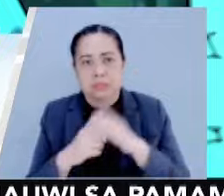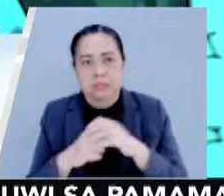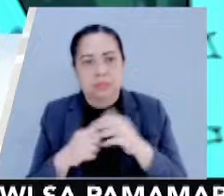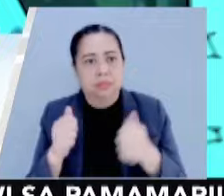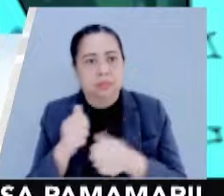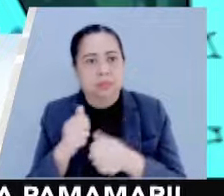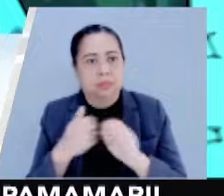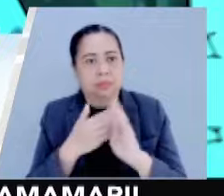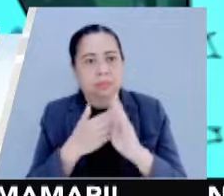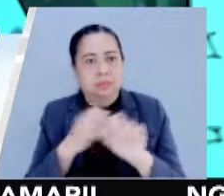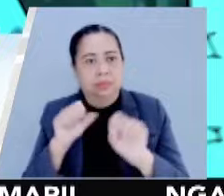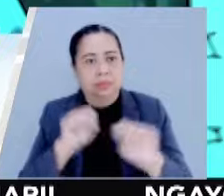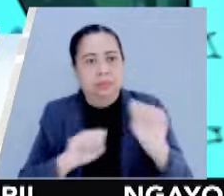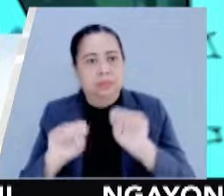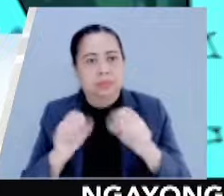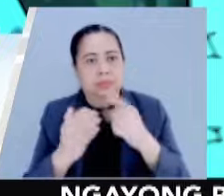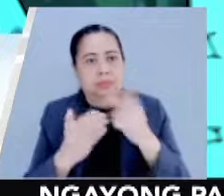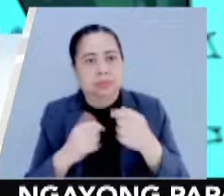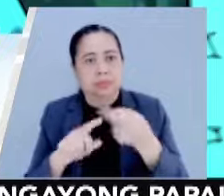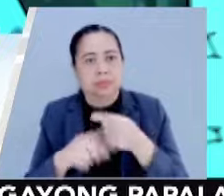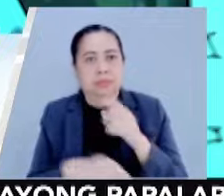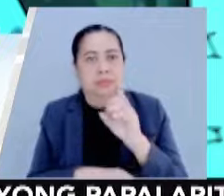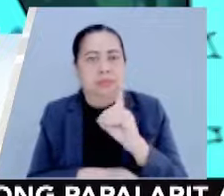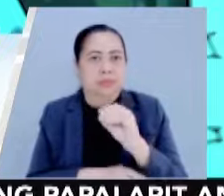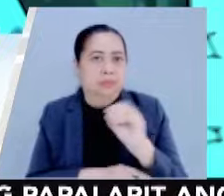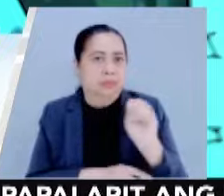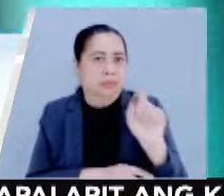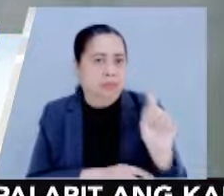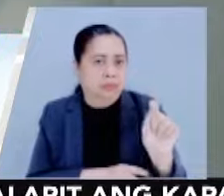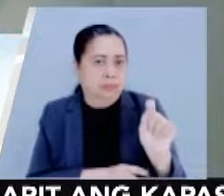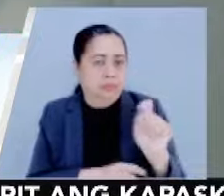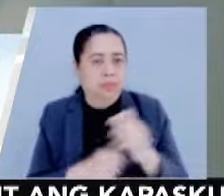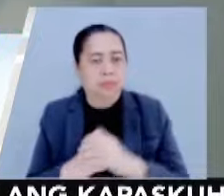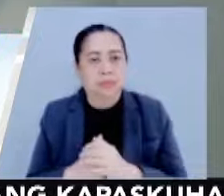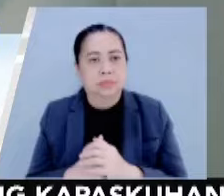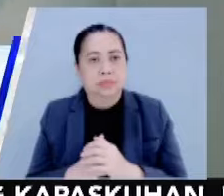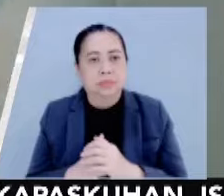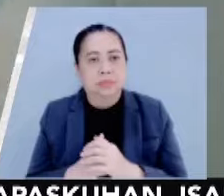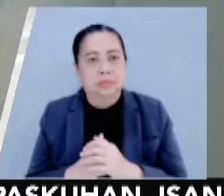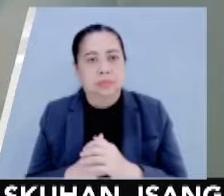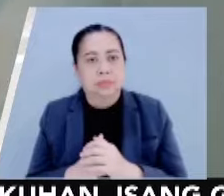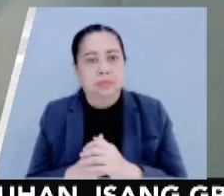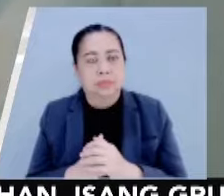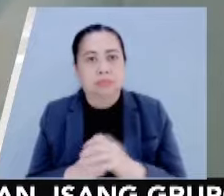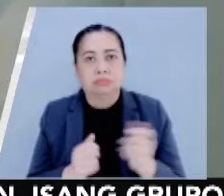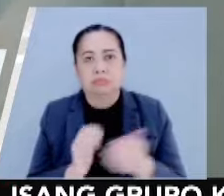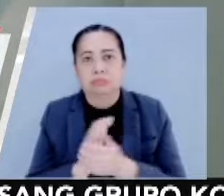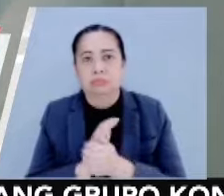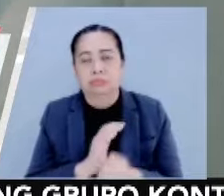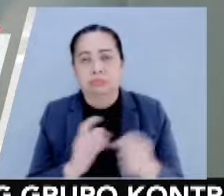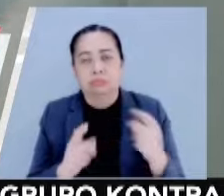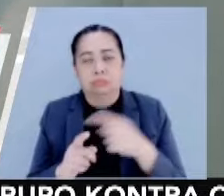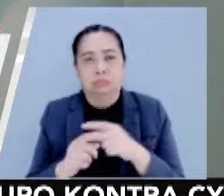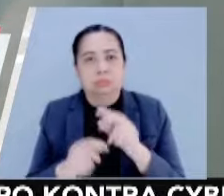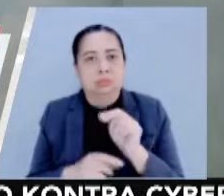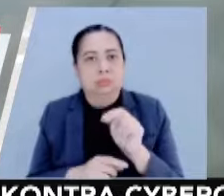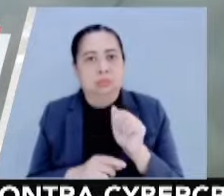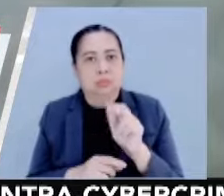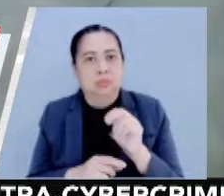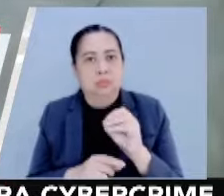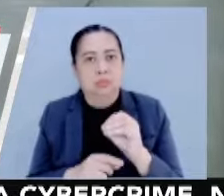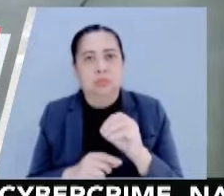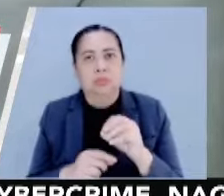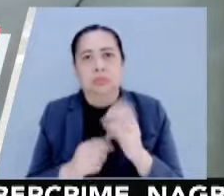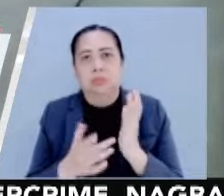Scientist Program ng Department of Science and Technology. One of my expertise kasi is nanotechnology. And yung